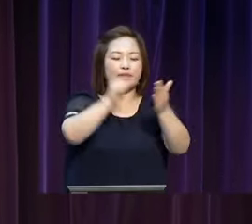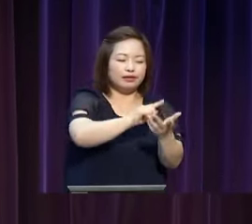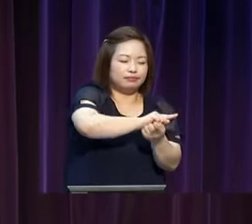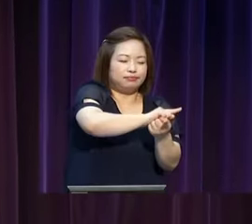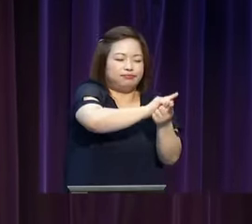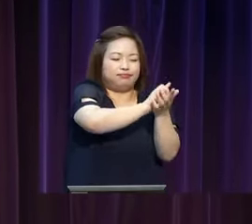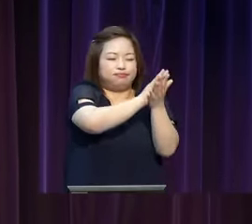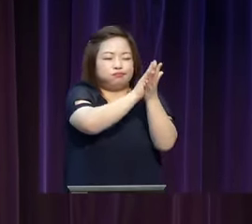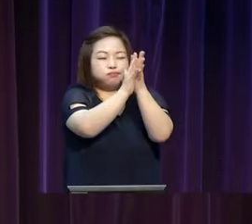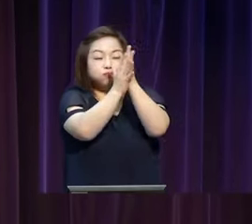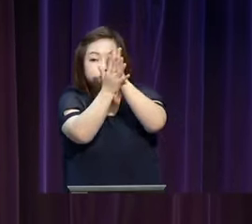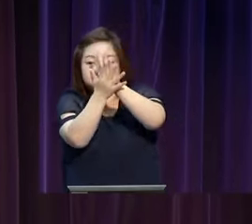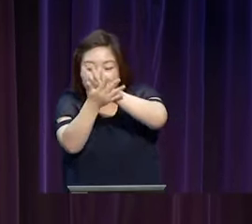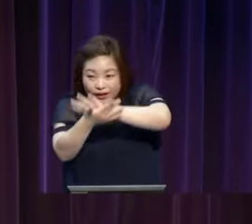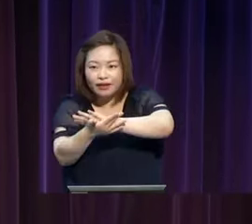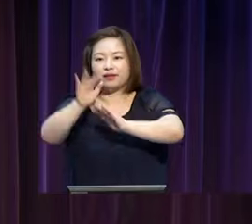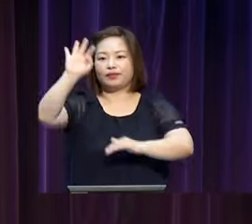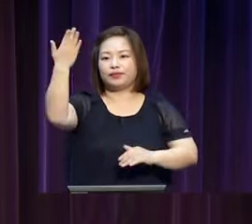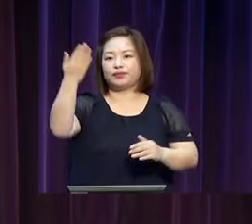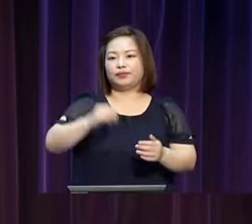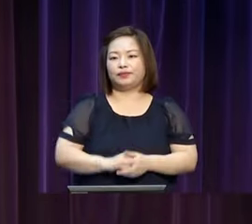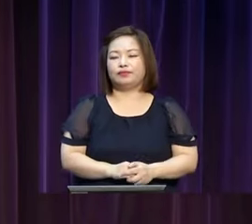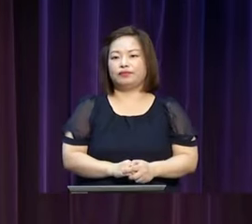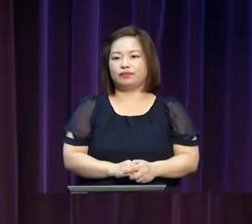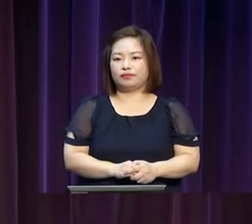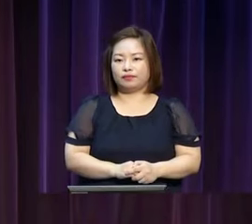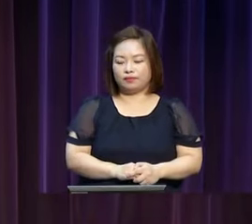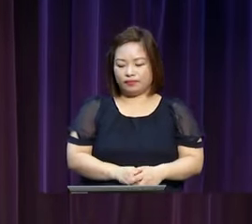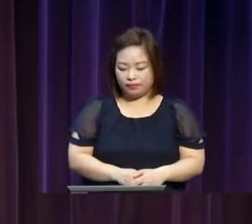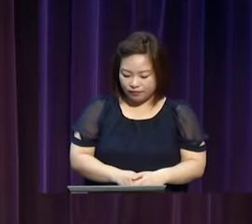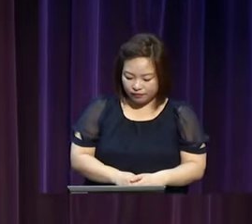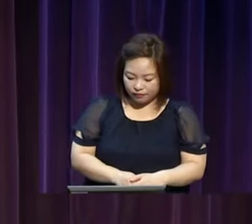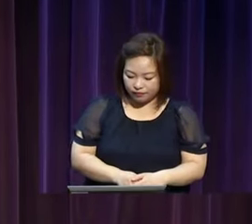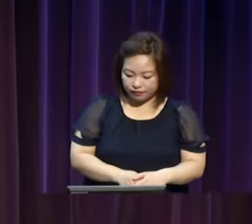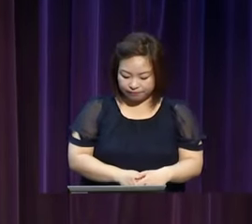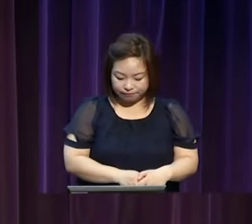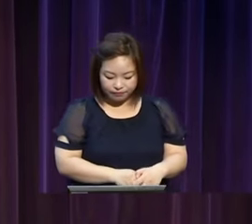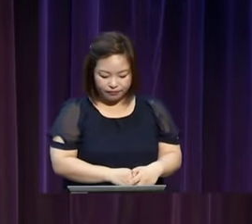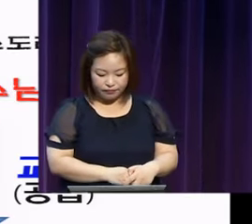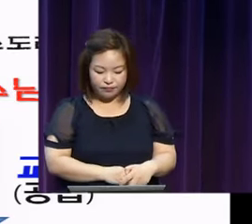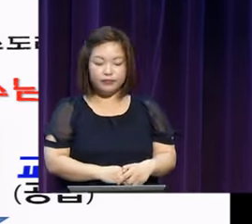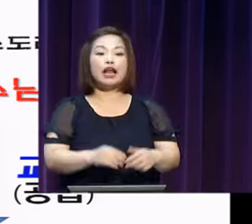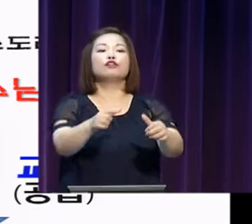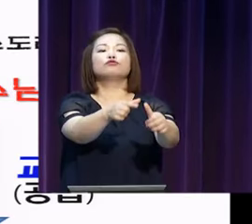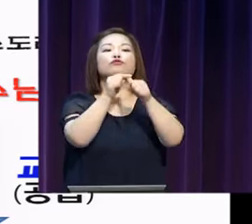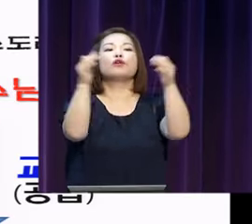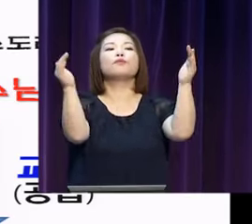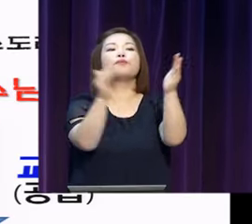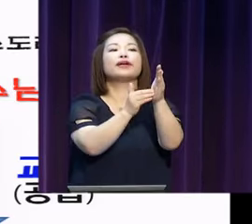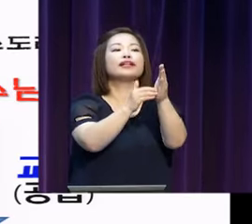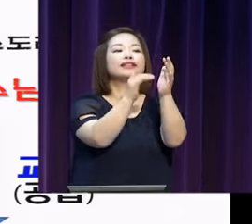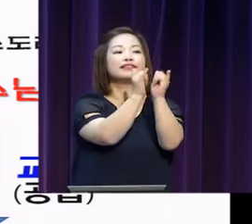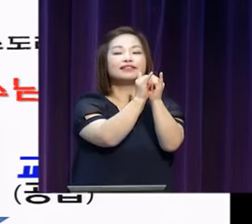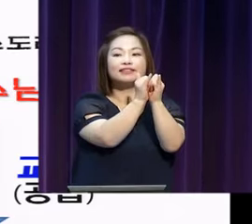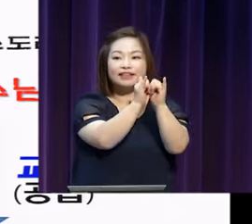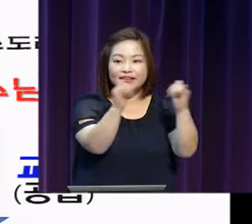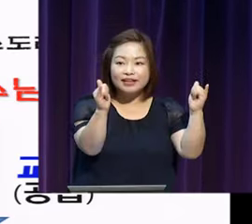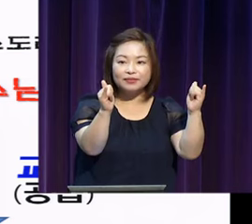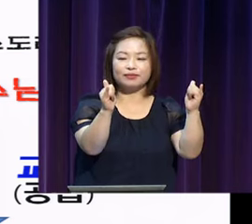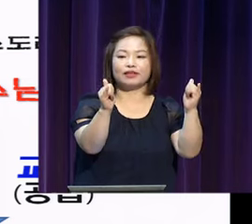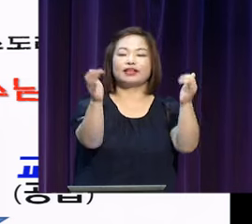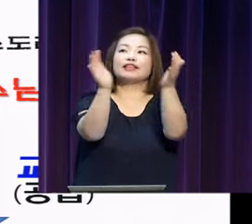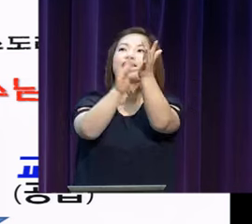삶이 바뀌게 되는 거예요. 이걸 잘 생각하셔야 됩니다. 이 구원받은 사람들이